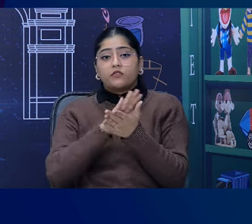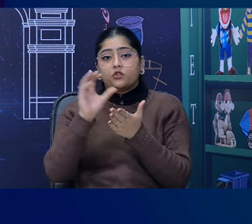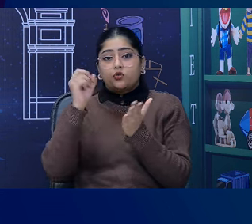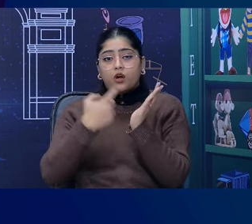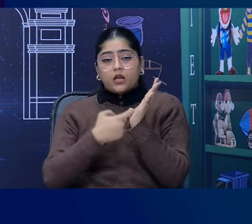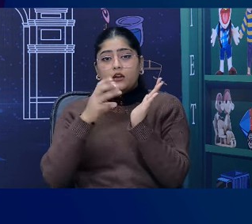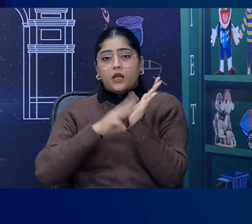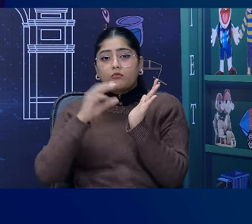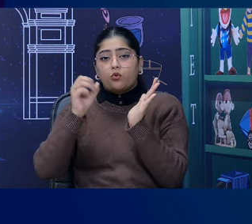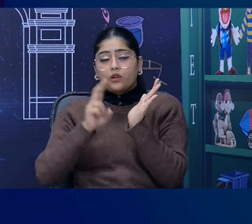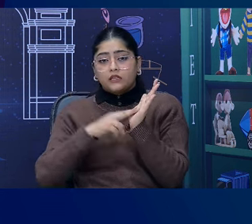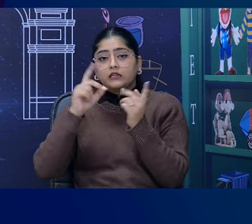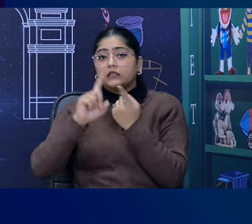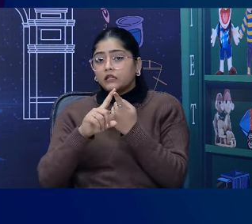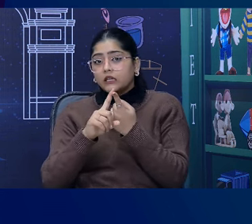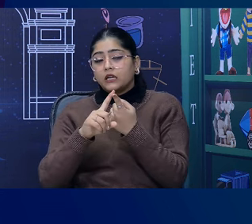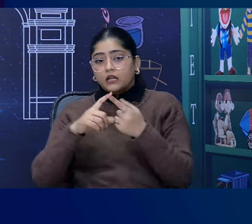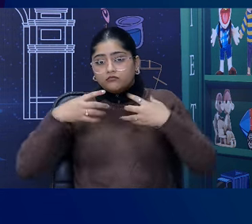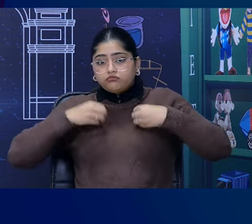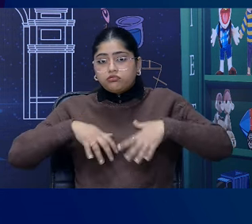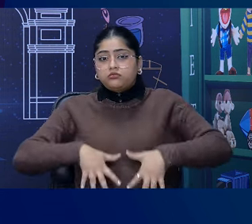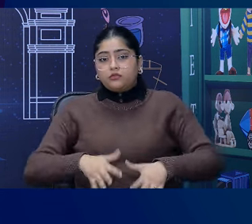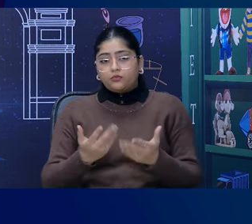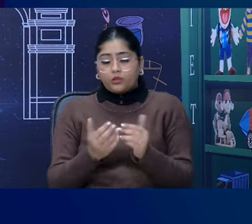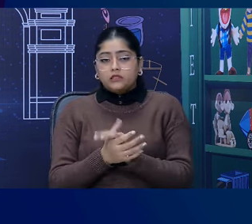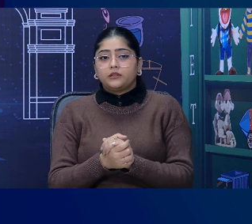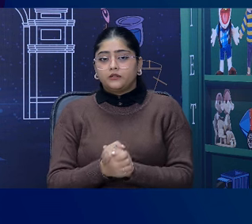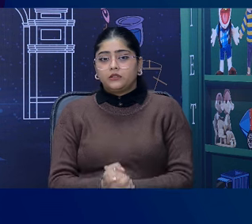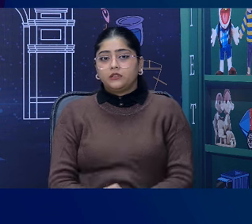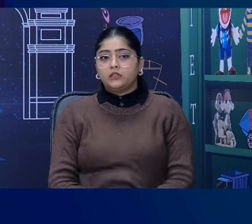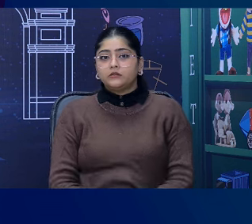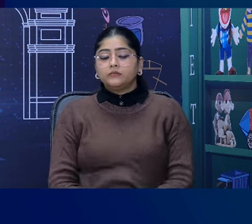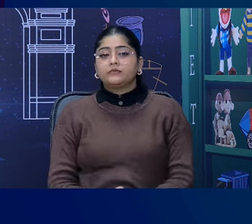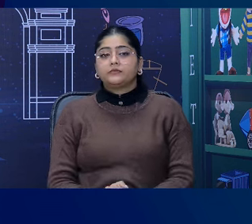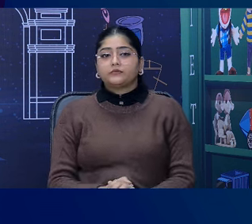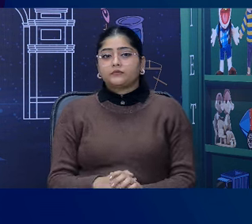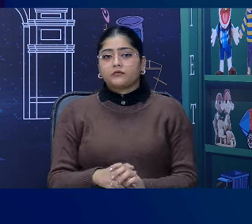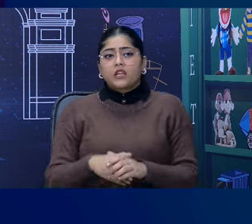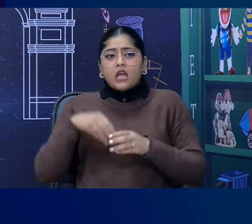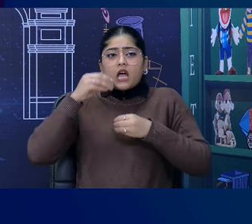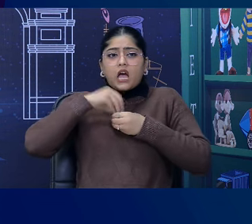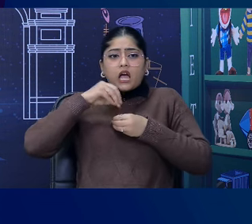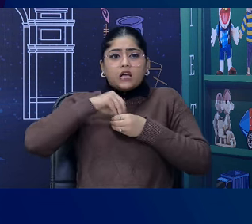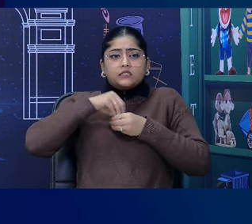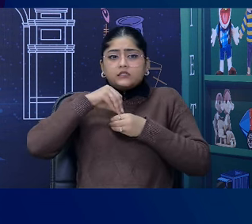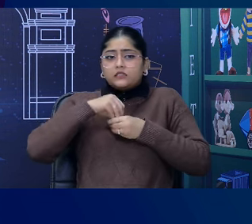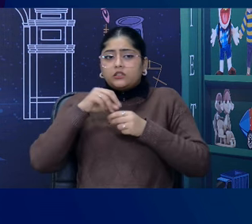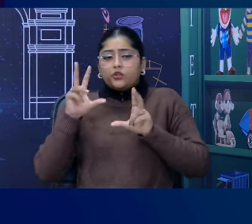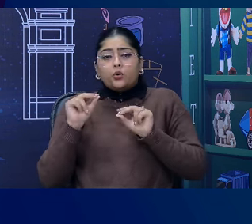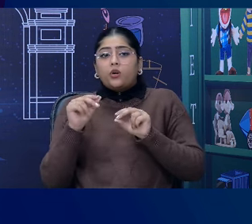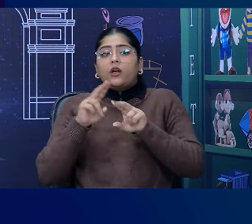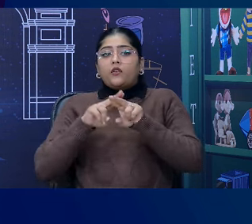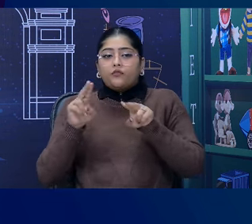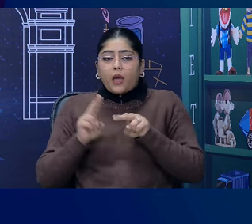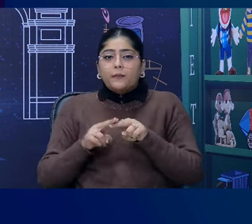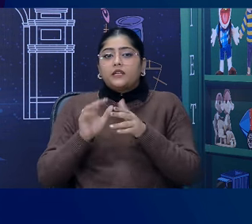है नेक्स्ट अपने फैमिली और फ्रेंड्स की हेल्प ले हर हर चीज अपने अंदर ना दबा के रखें टॉक टू पीपल हु आर